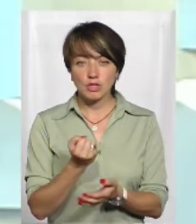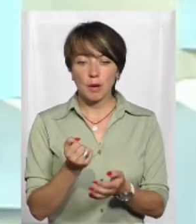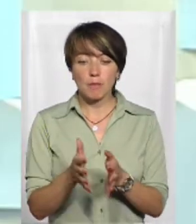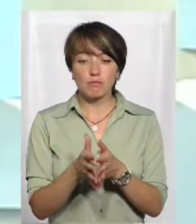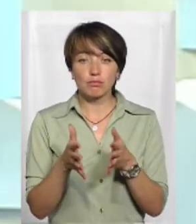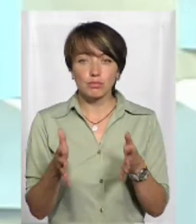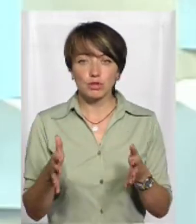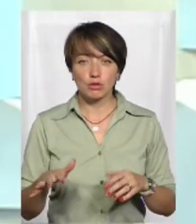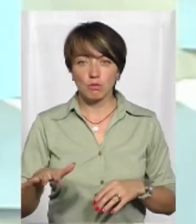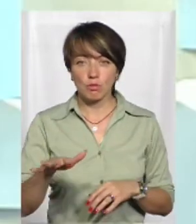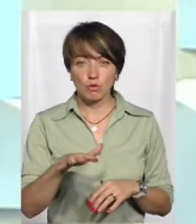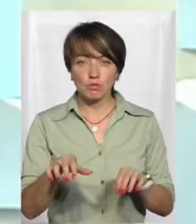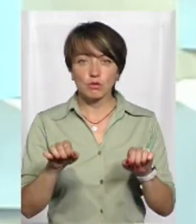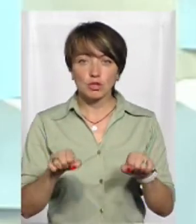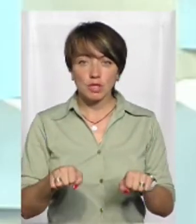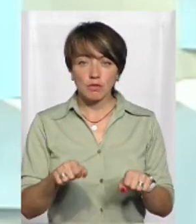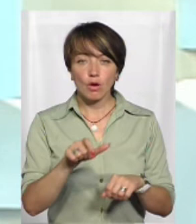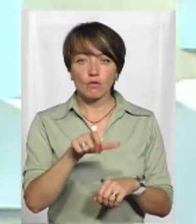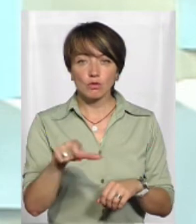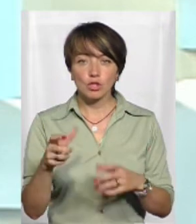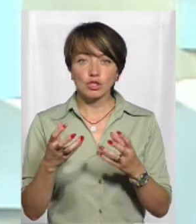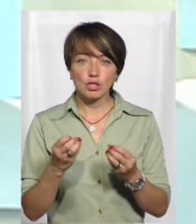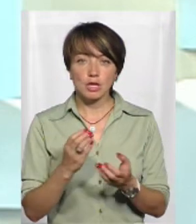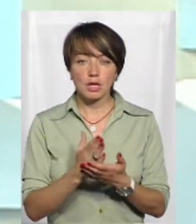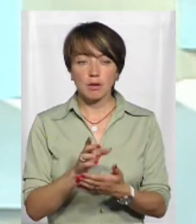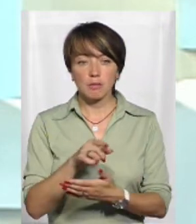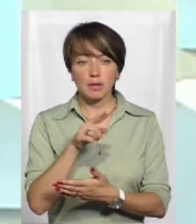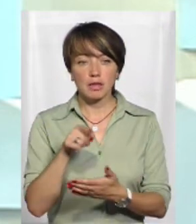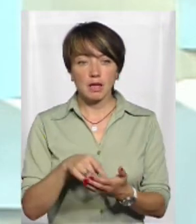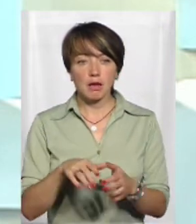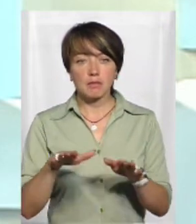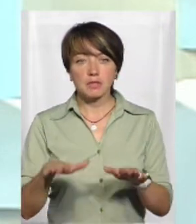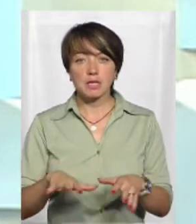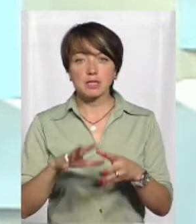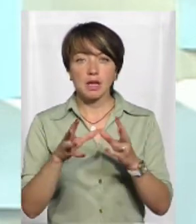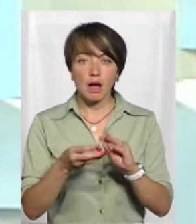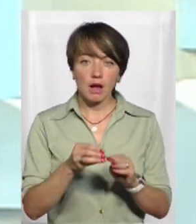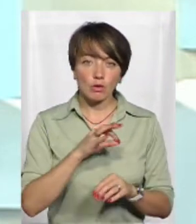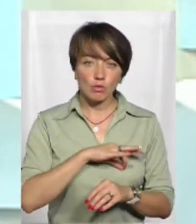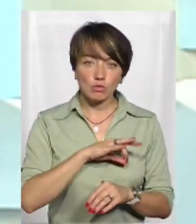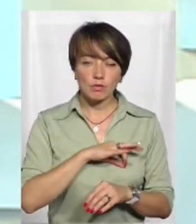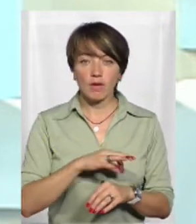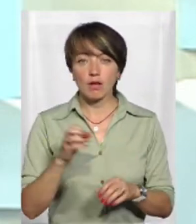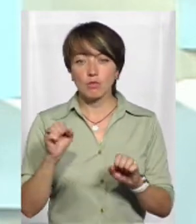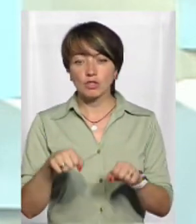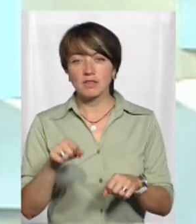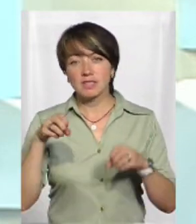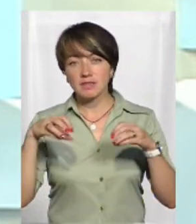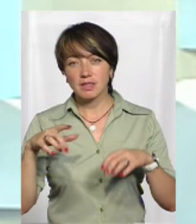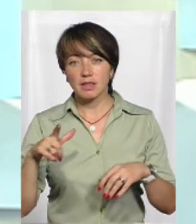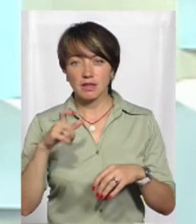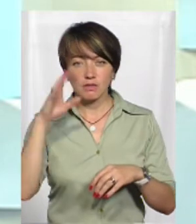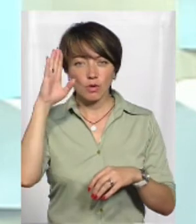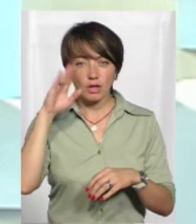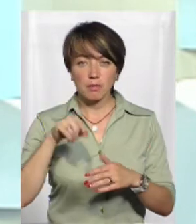в площах. Ну, можливо, людей ще є питання там по місцях загального користування, можливо, так, по комунікаціях якісь питання ставлять.